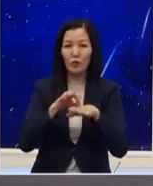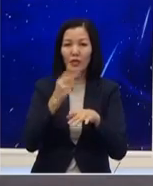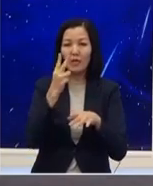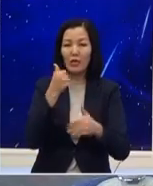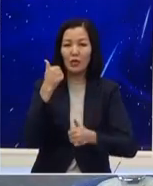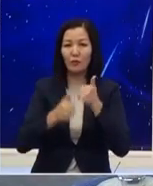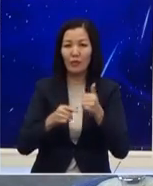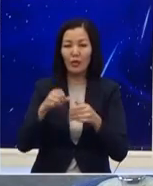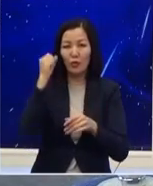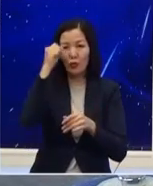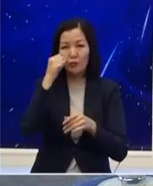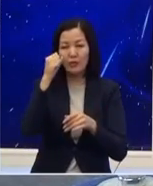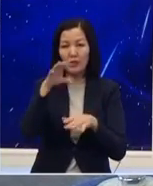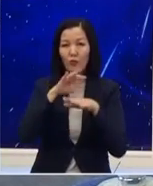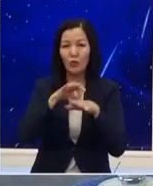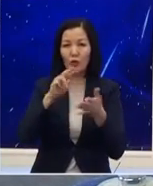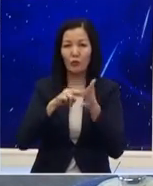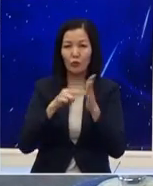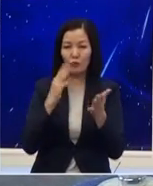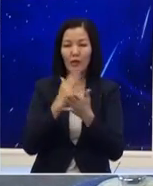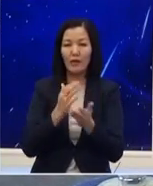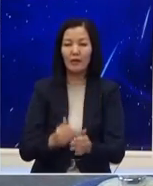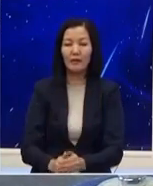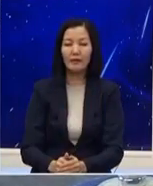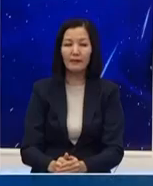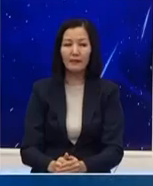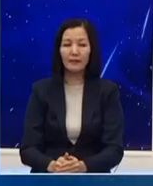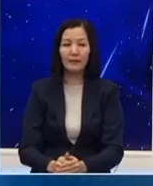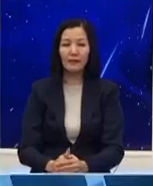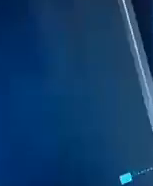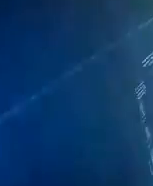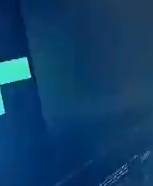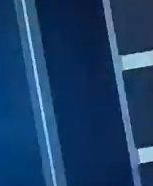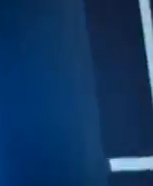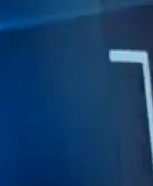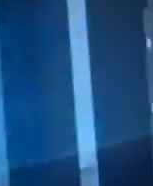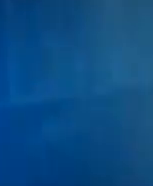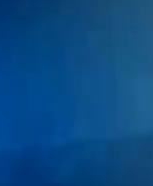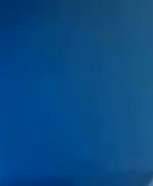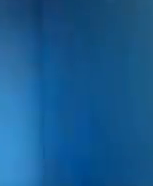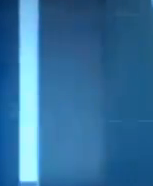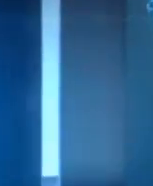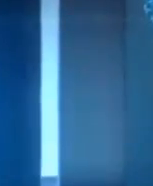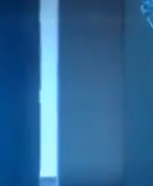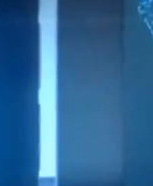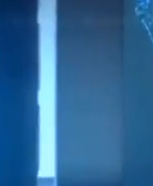та Өзбекстанда болады деп жоспарланған. Жарқын Нұрланұлы, Айдос Қалиев, Жасұлан Шынкенже, Жетісу телеарнасы.